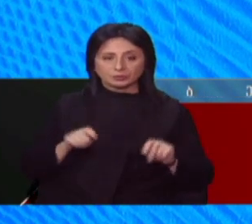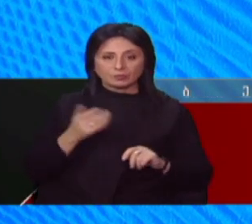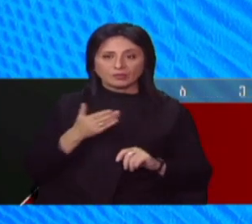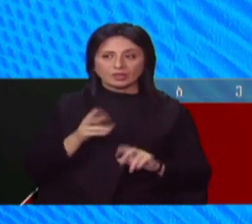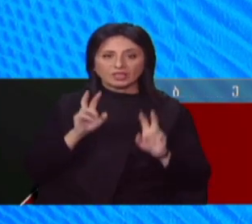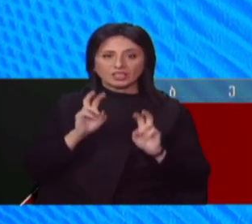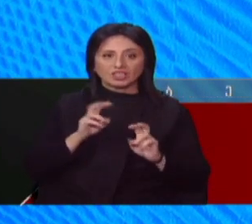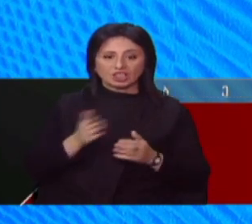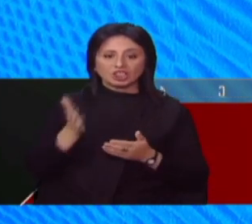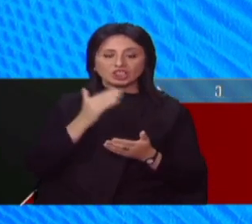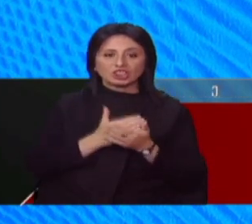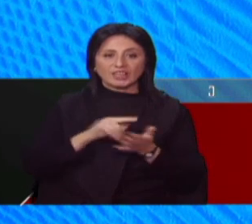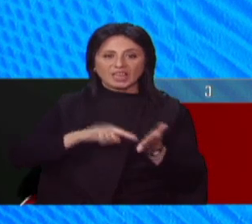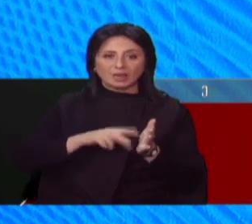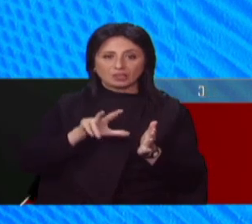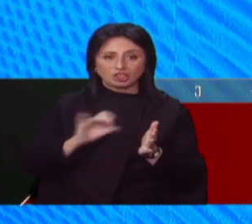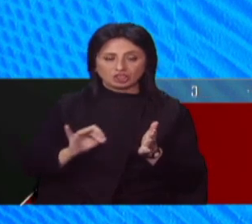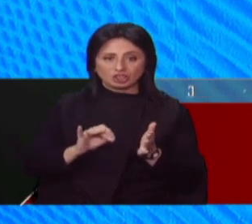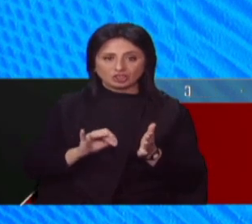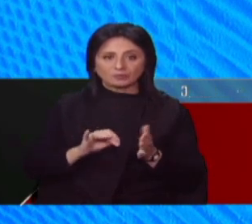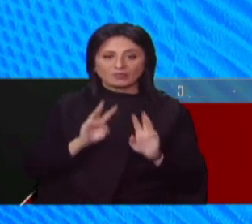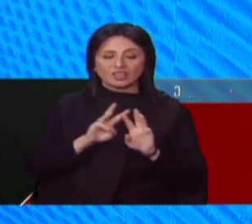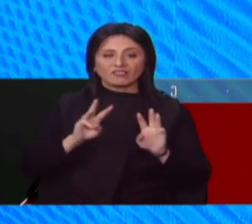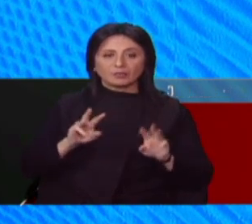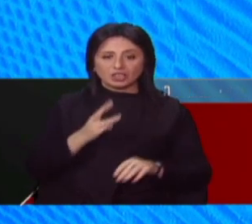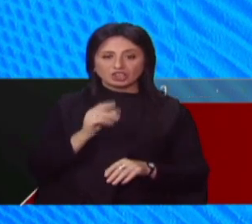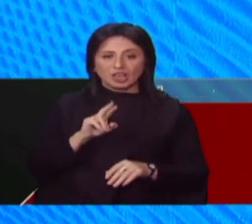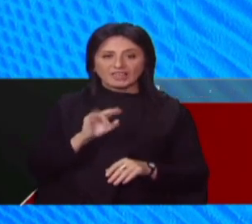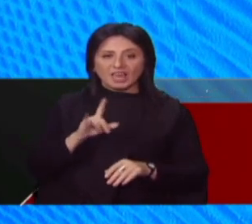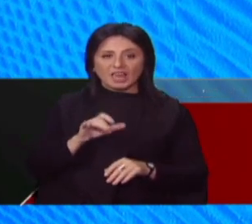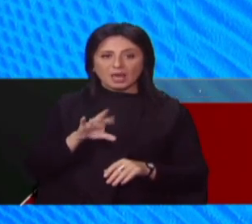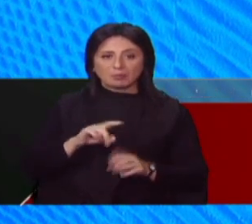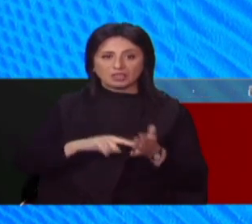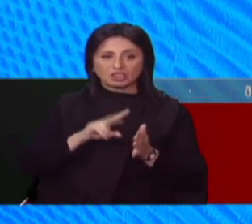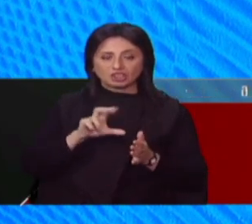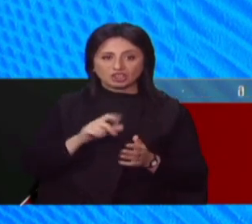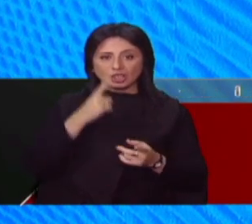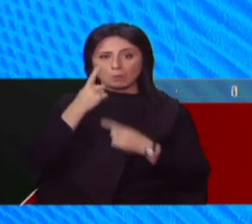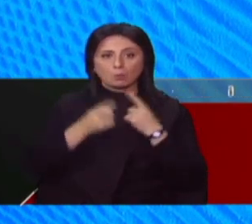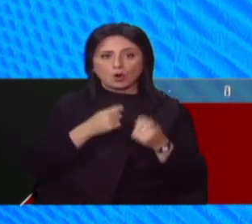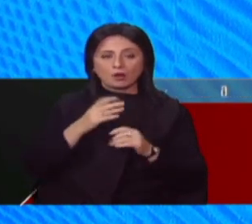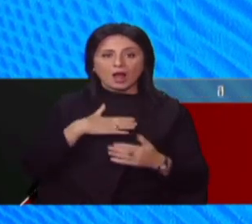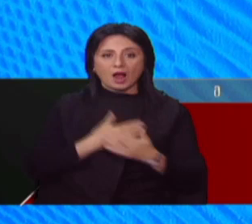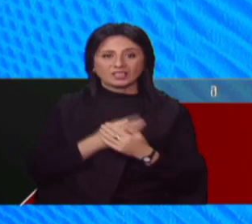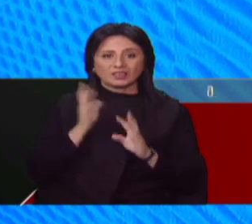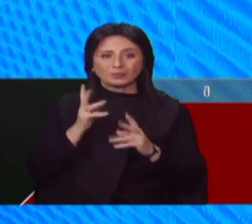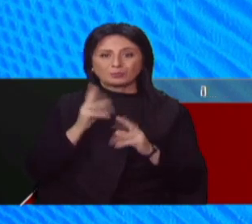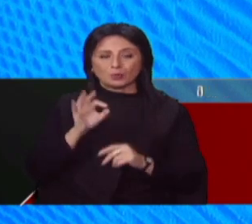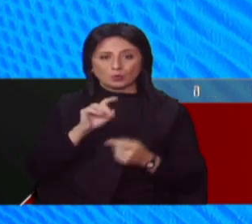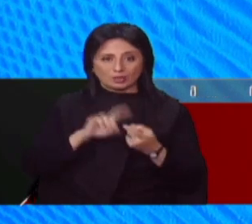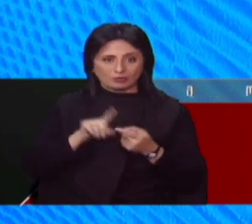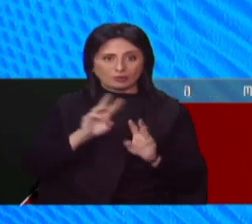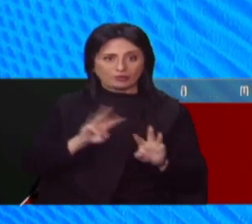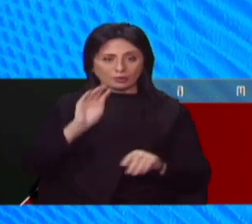ромасец эзодеба, шедеге биджи, ам веб-гордзе, ткен шегзилия техилот монацеемби, амурчевота активобасан